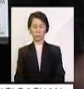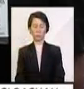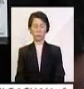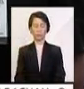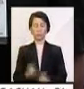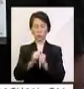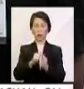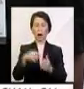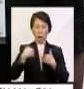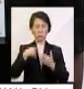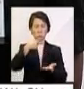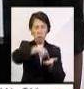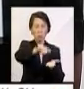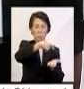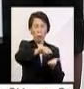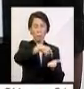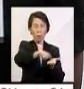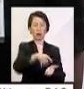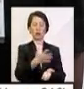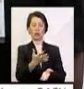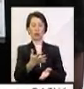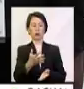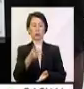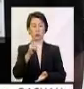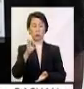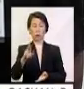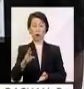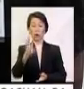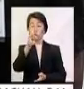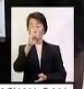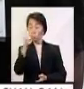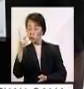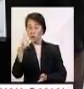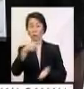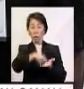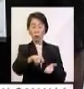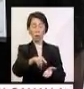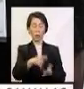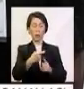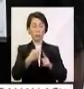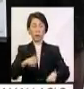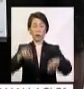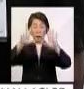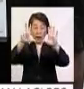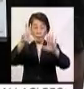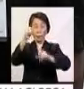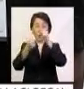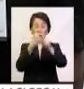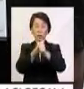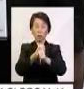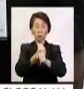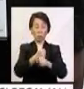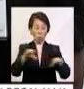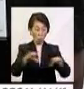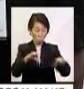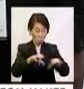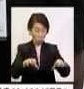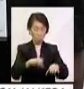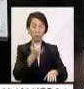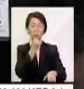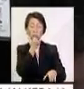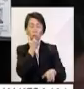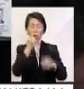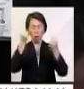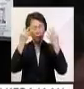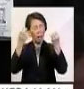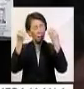Dengan bayaran-bayaran tertentu. Bayang ya, VDR itu RM7,000. Daripada 8 tahun mereka beroperasi, kita percaya